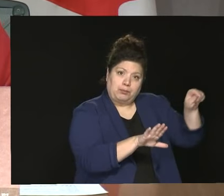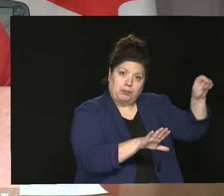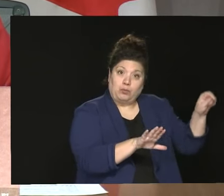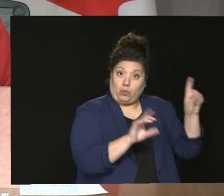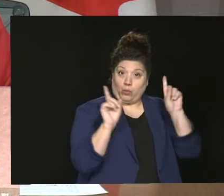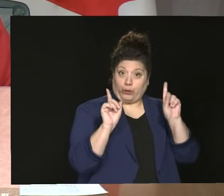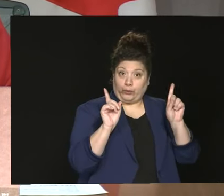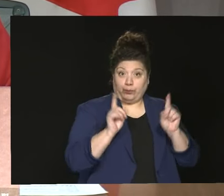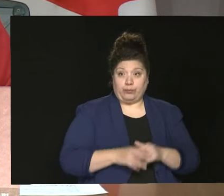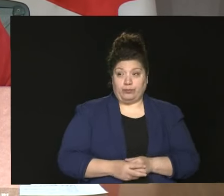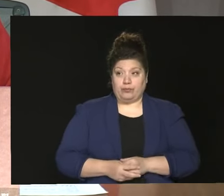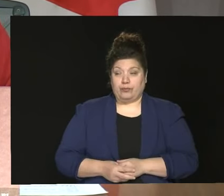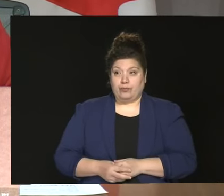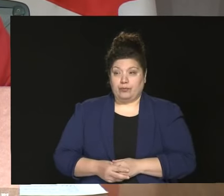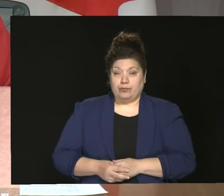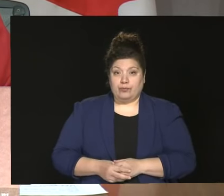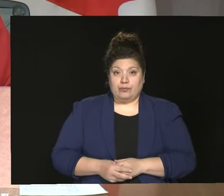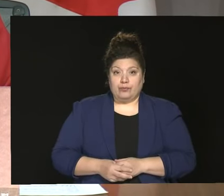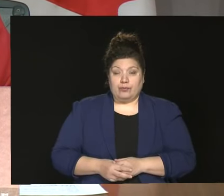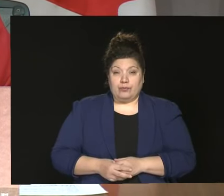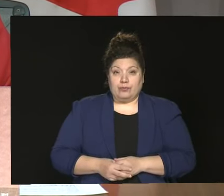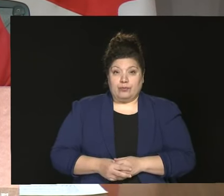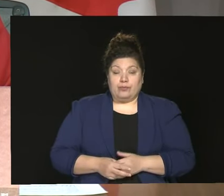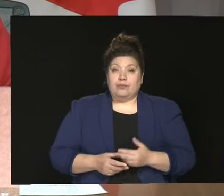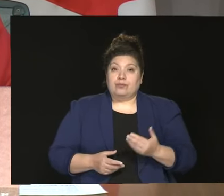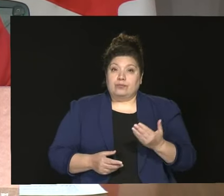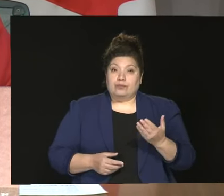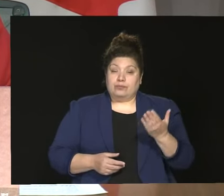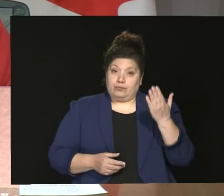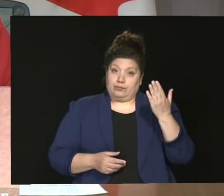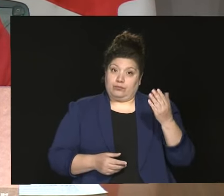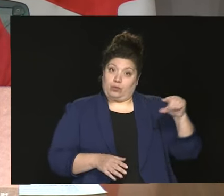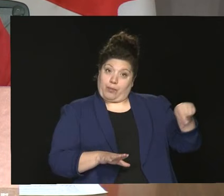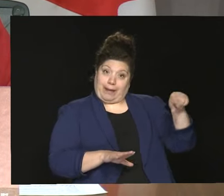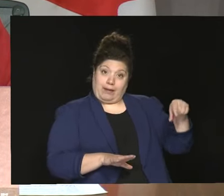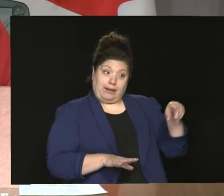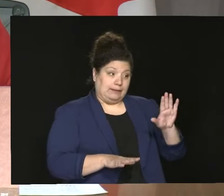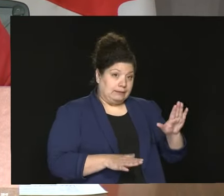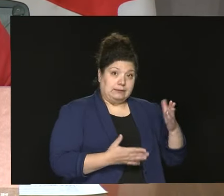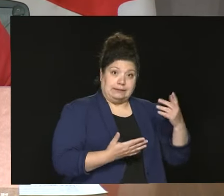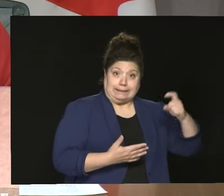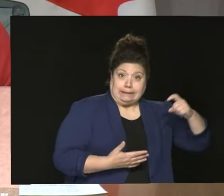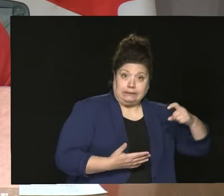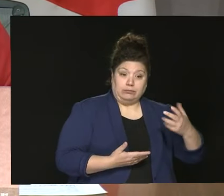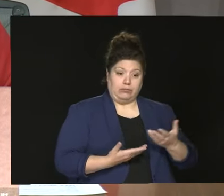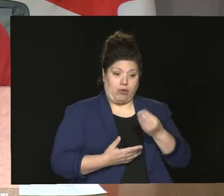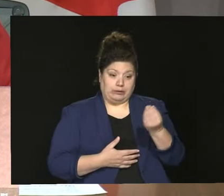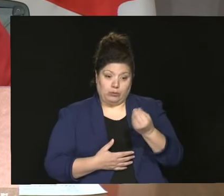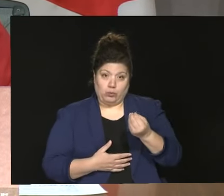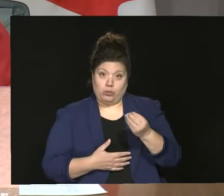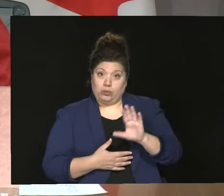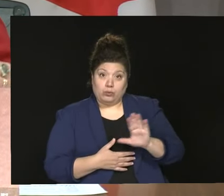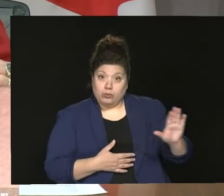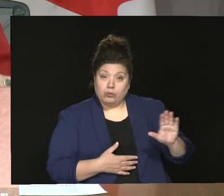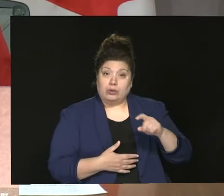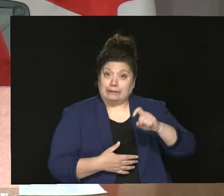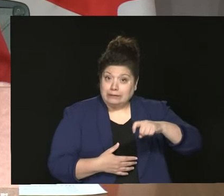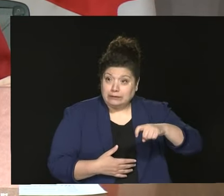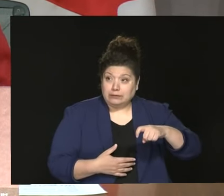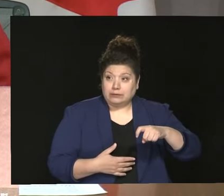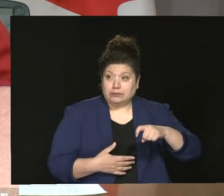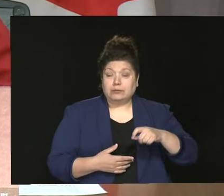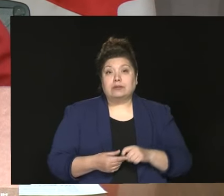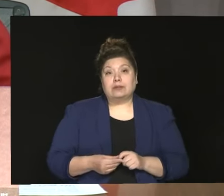Québec a et que we understand Quebec's needs and Ontario's needs. C'est nécessaire d'avoir une